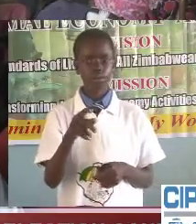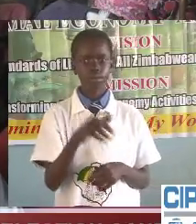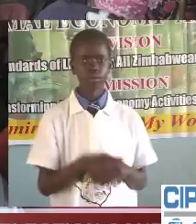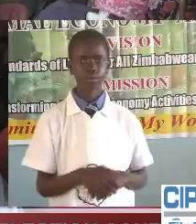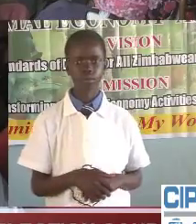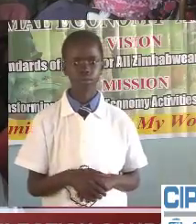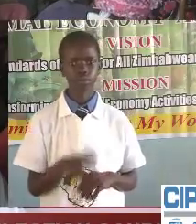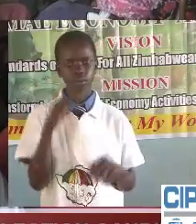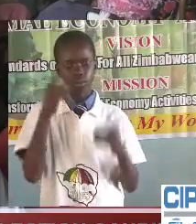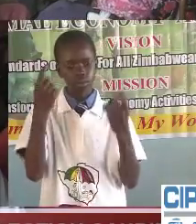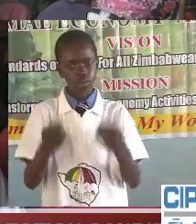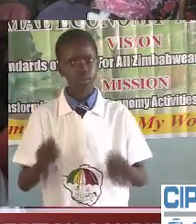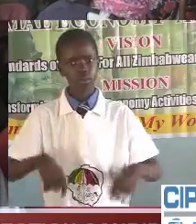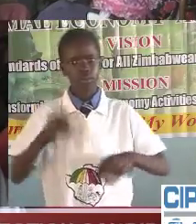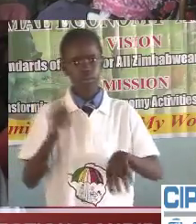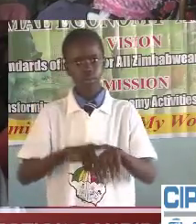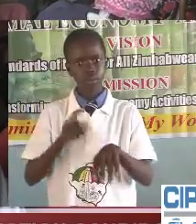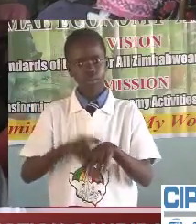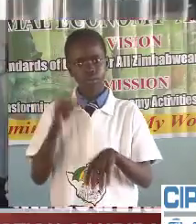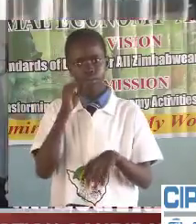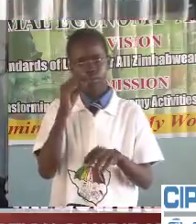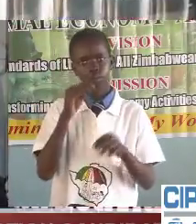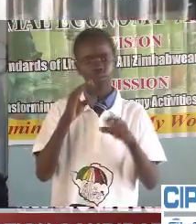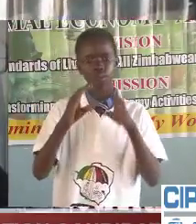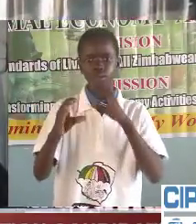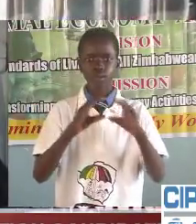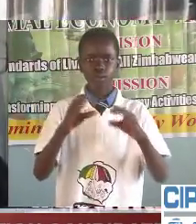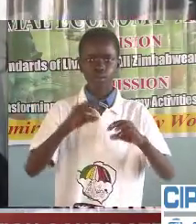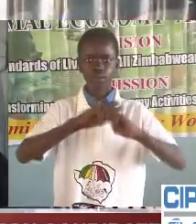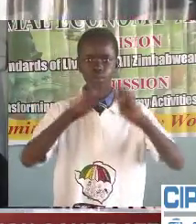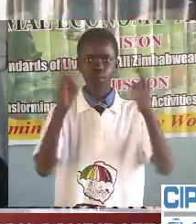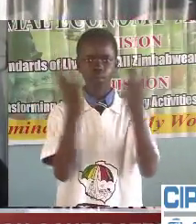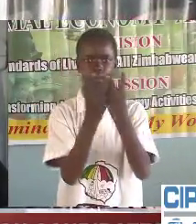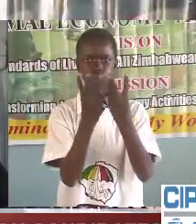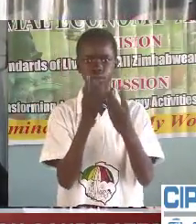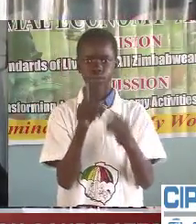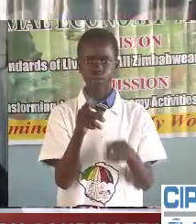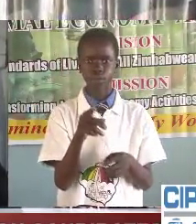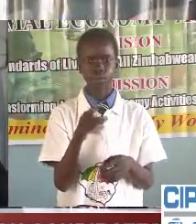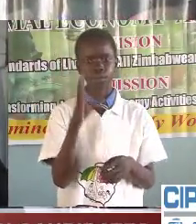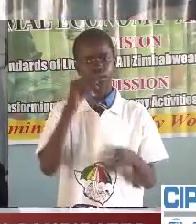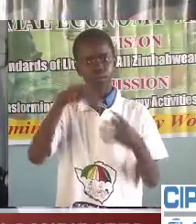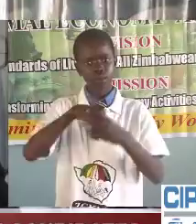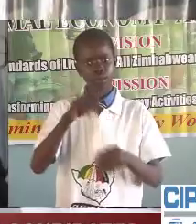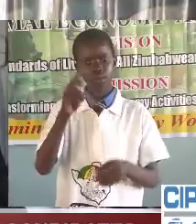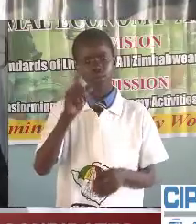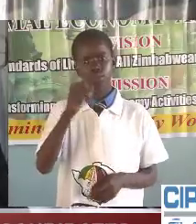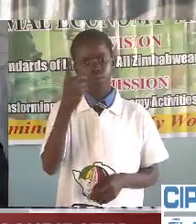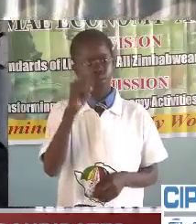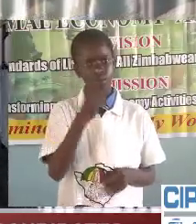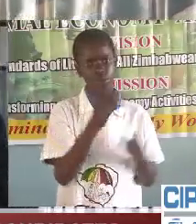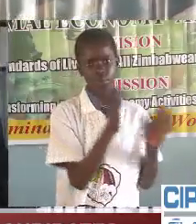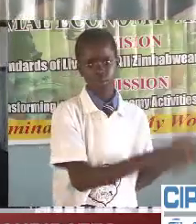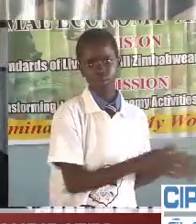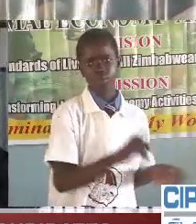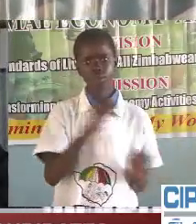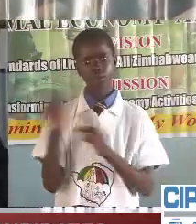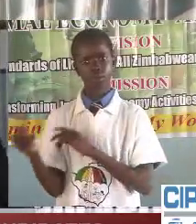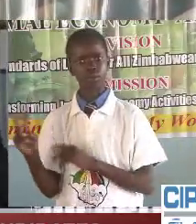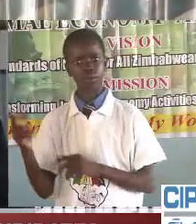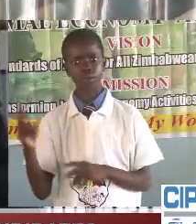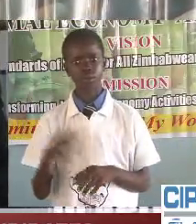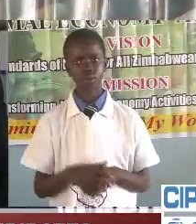sevagari vemumasvingo. Ini semugari ari kuda kuita councillor muWard 2. Chokutanga